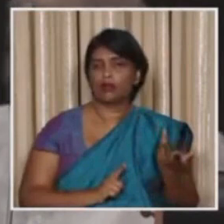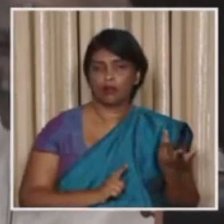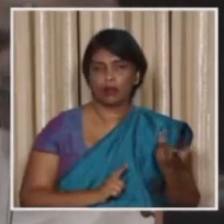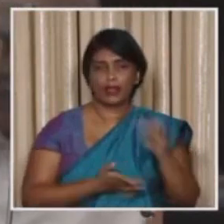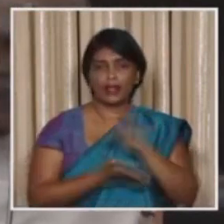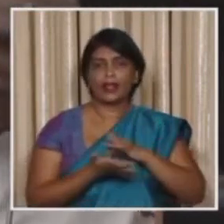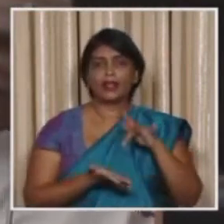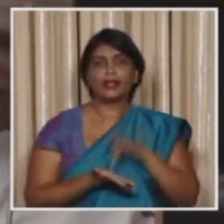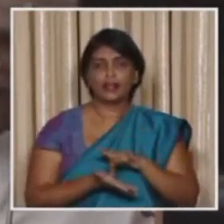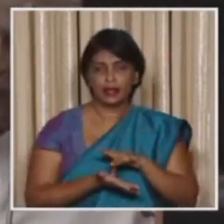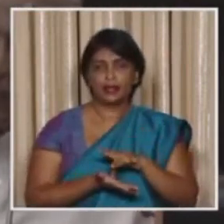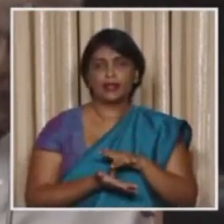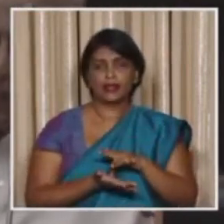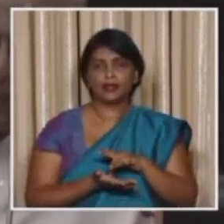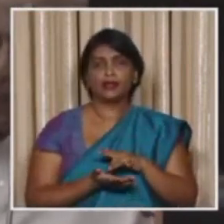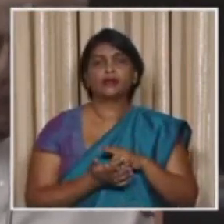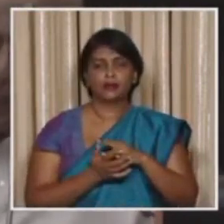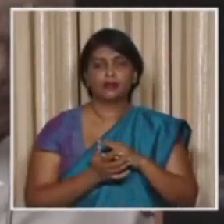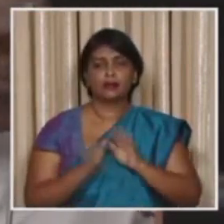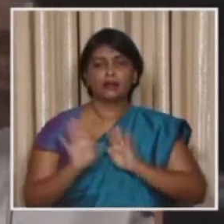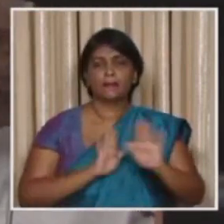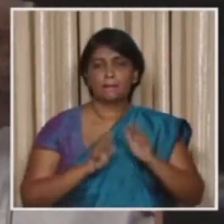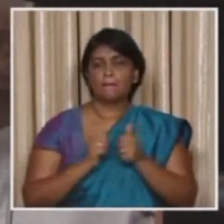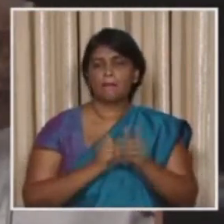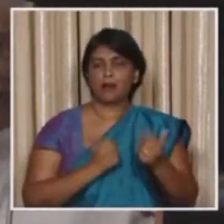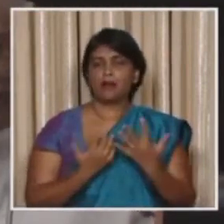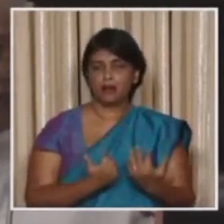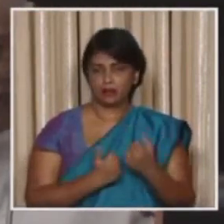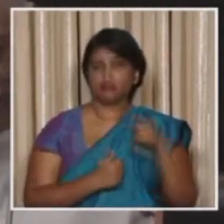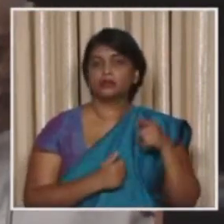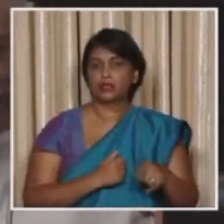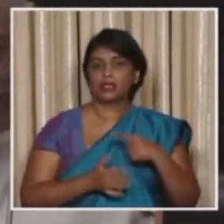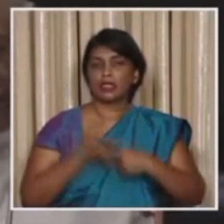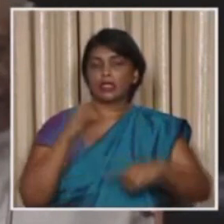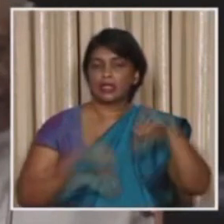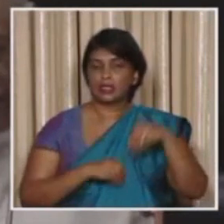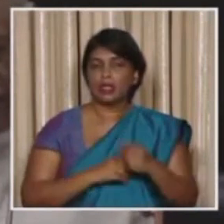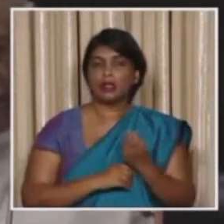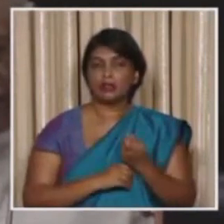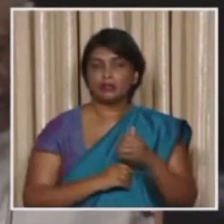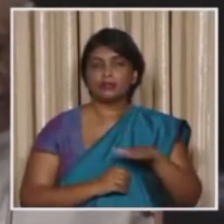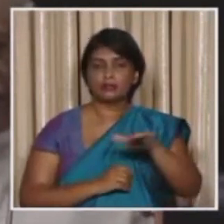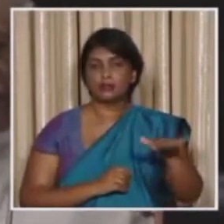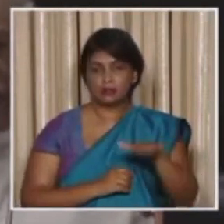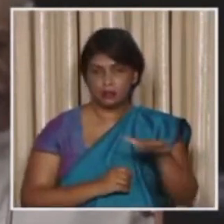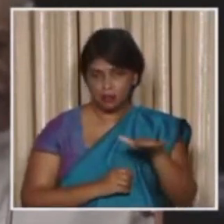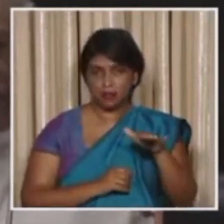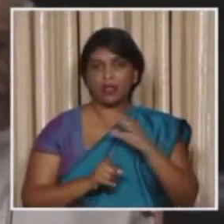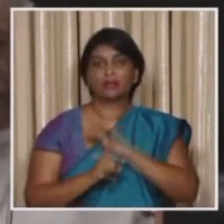කේන්ද්‍රීය පාලනයක් වෙනුවට විමධ්‍යගත පාලනයක් බිහි කිරීම. ඒ හරහා දේශපාලන ආර්ථික සමාජීය හා සංස්කෘතික